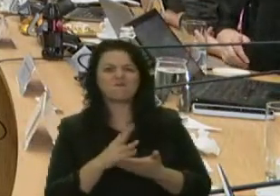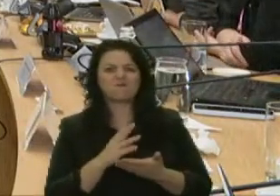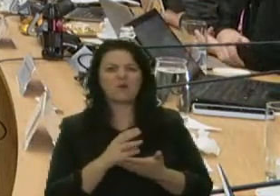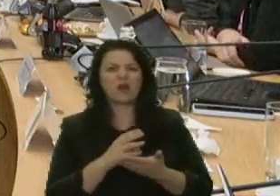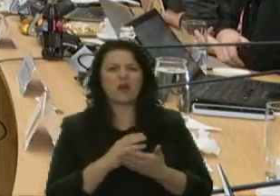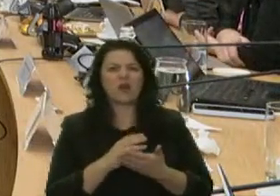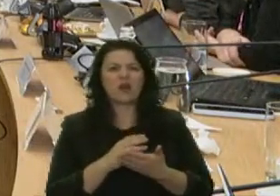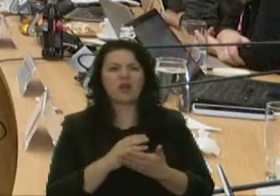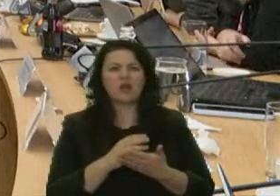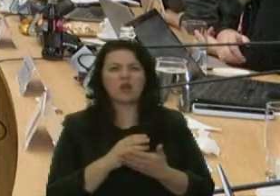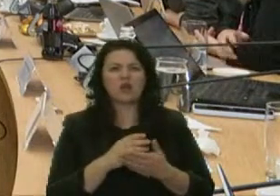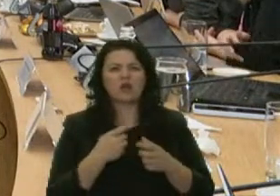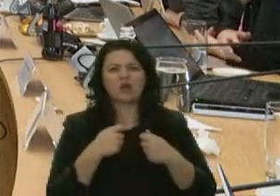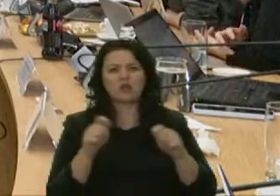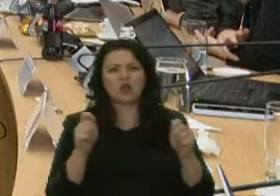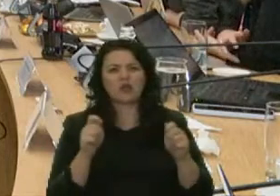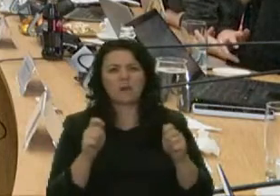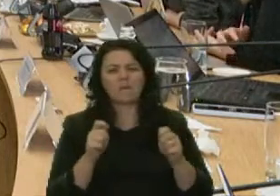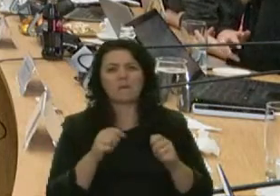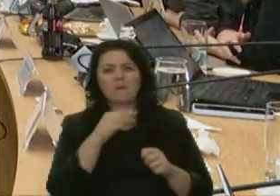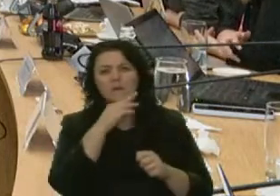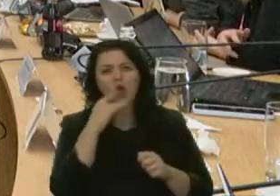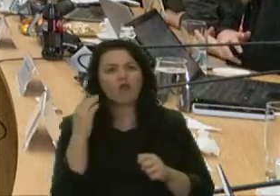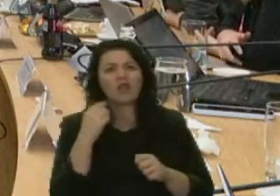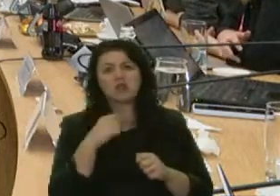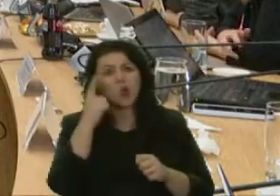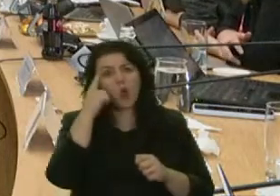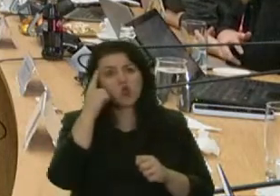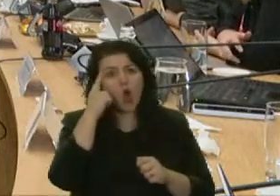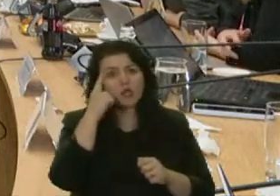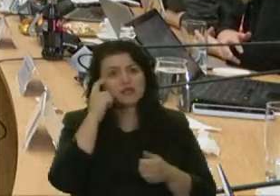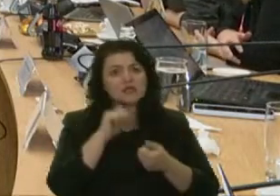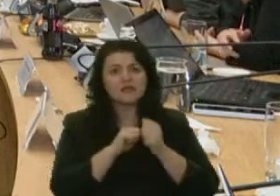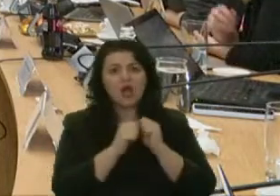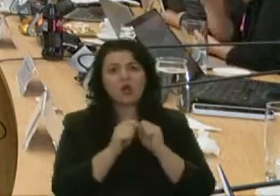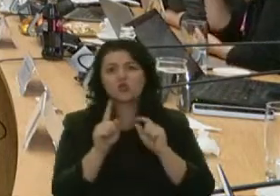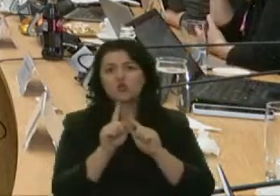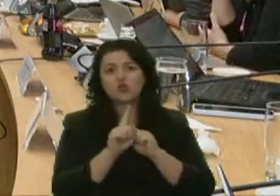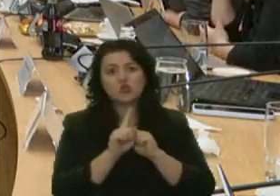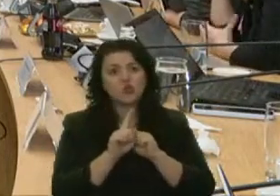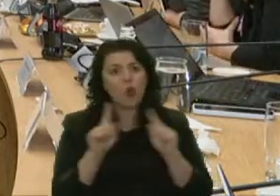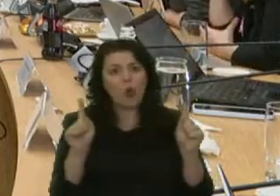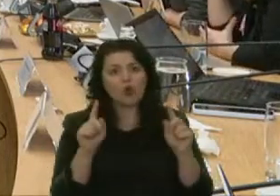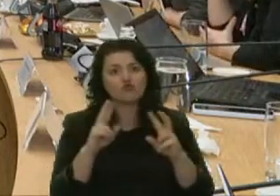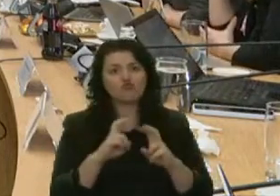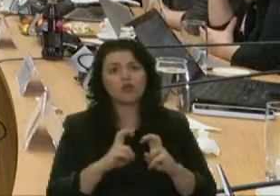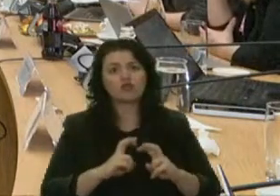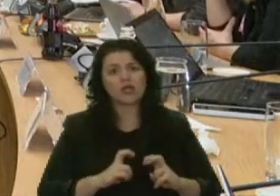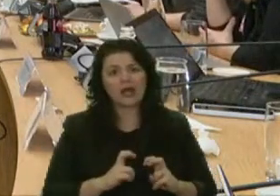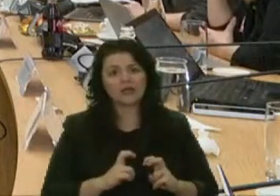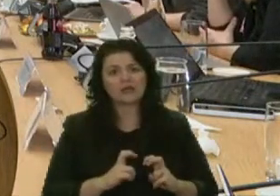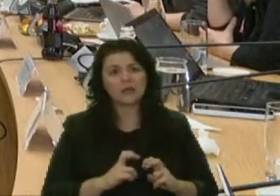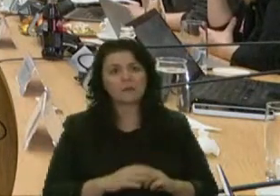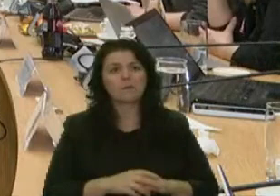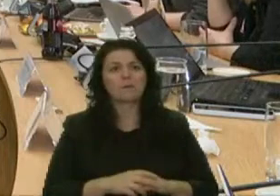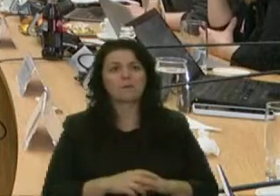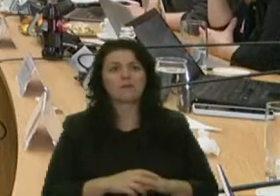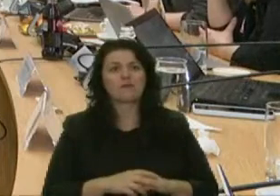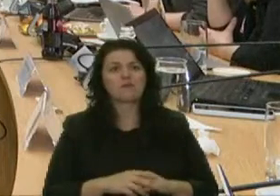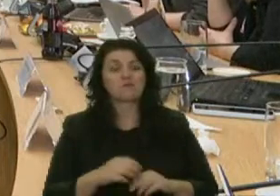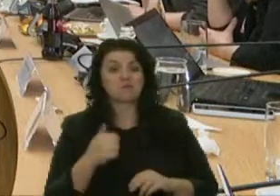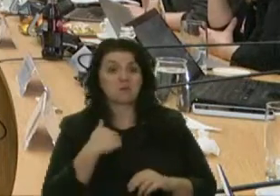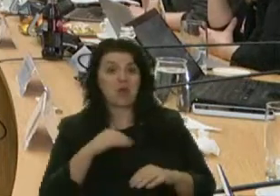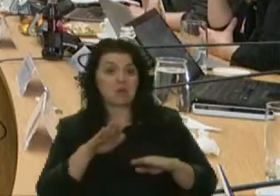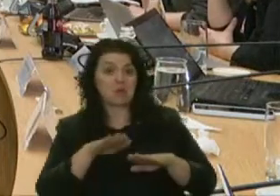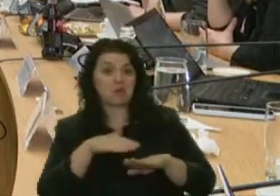de lucruri profitând de faptul că oamenii fie nu cunosc fie n au disponibilitatea să cerceteze să meargă mai departe când am mers și eu un pic dar am dat de